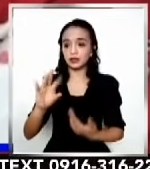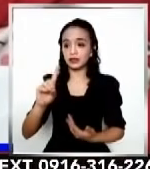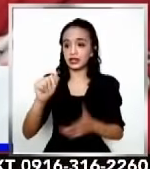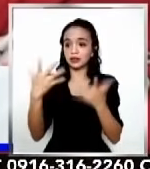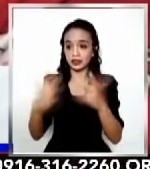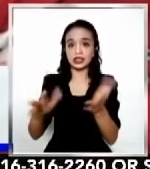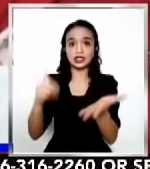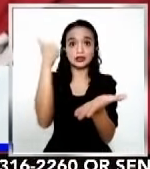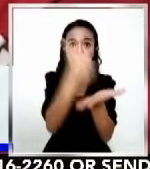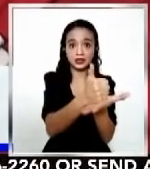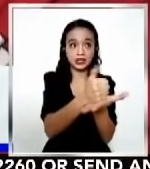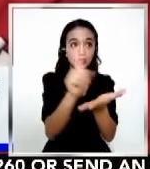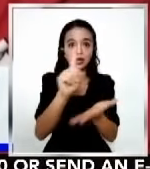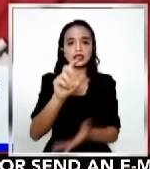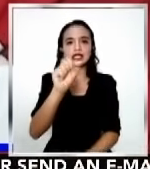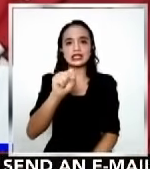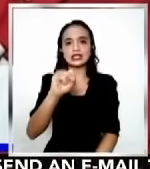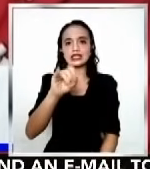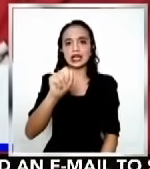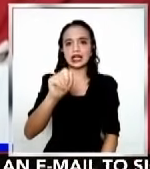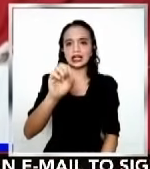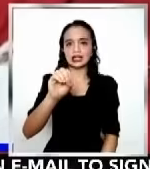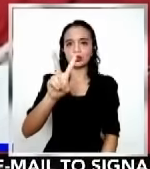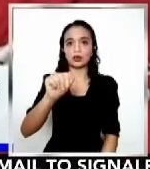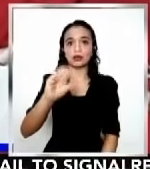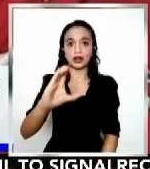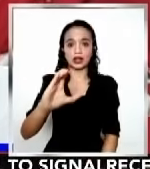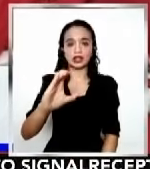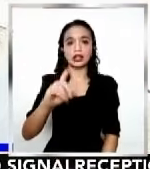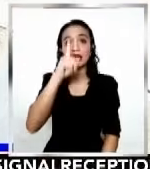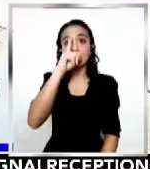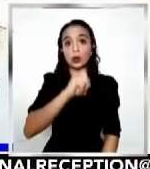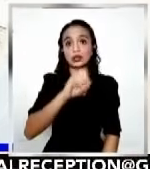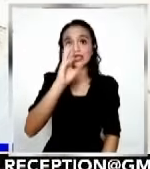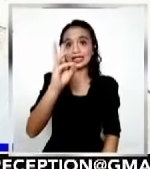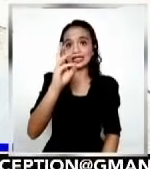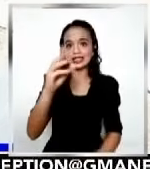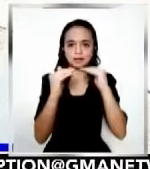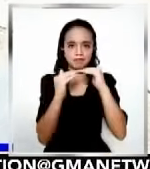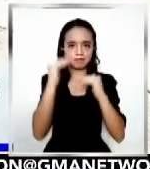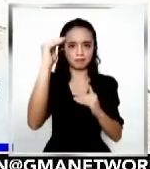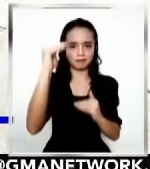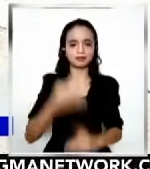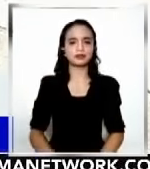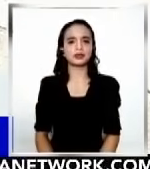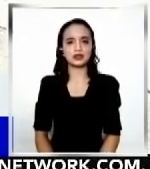Sinovac sa mga senior citizen na may edad na 60 pataas. Kailangan natin mabuhay.